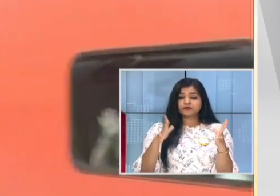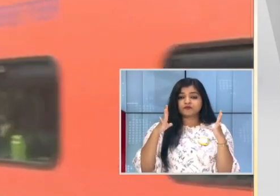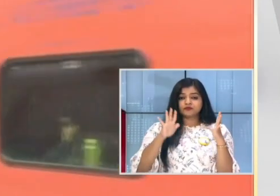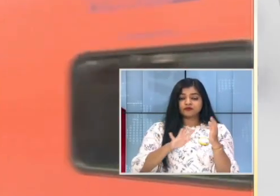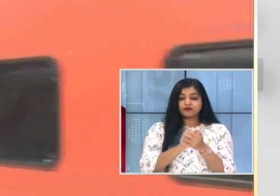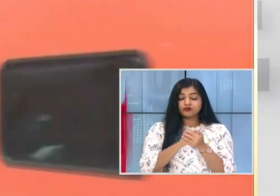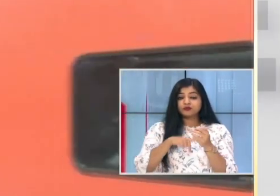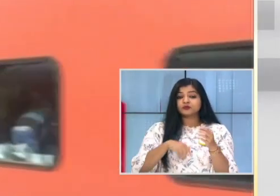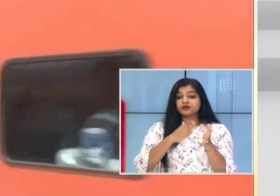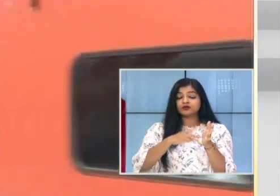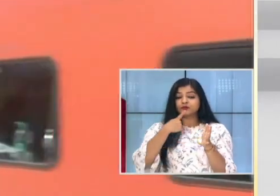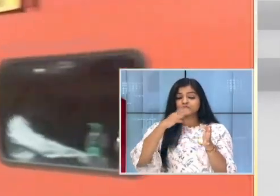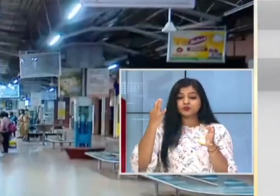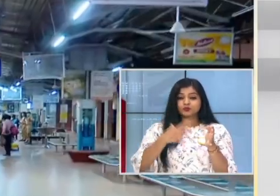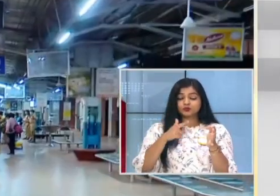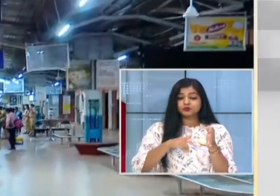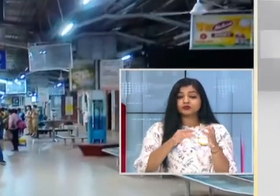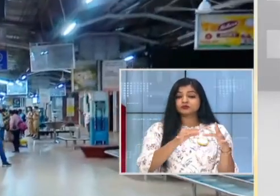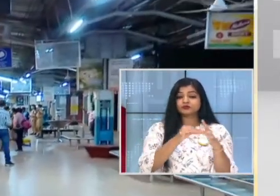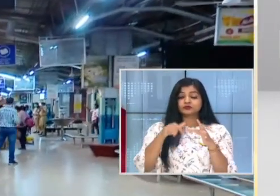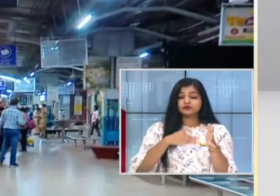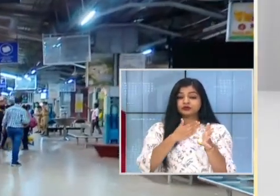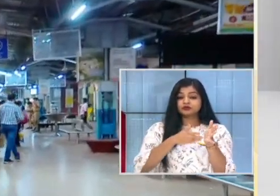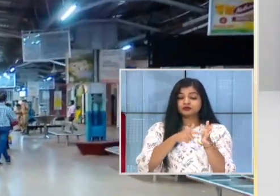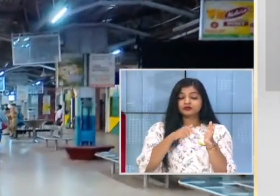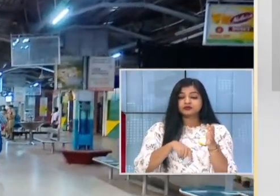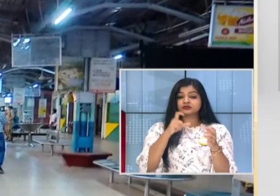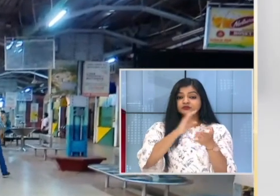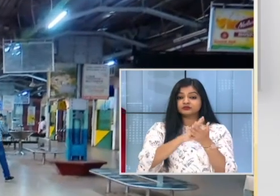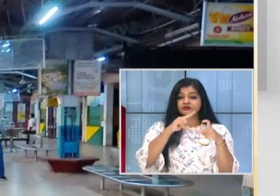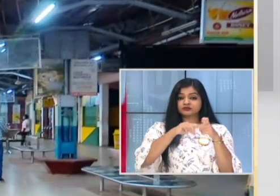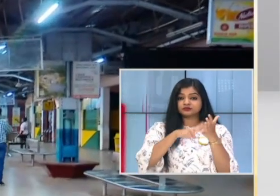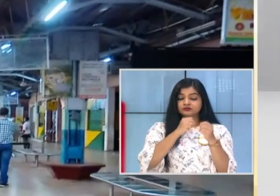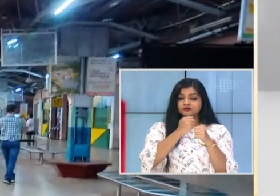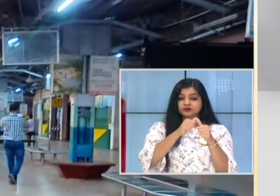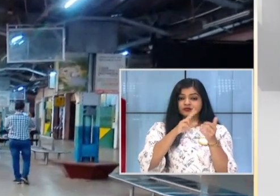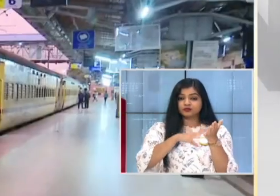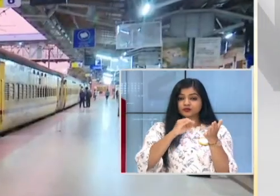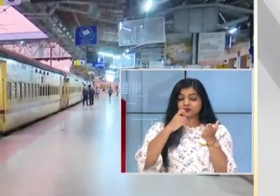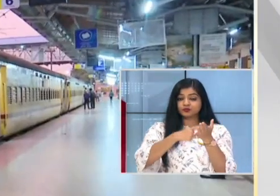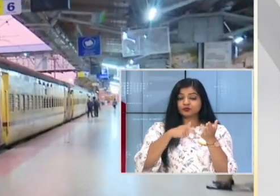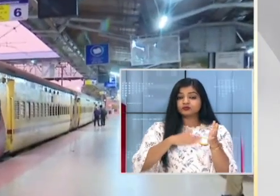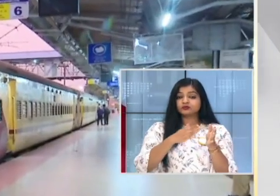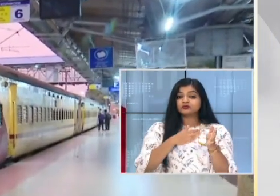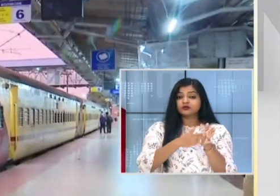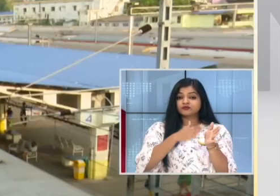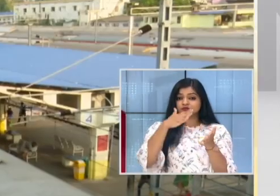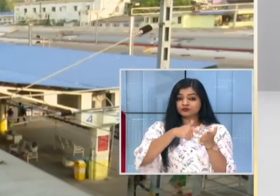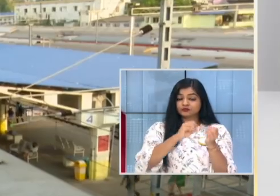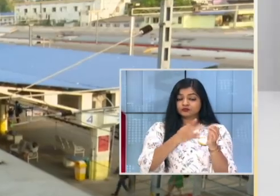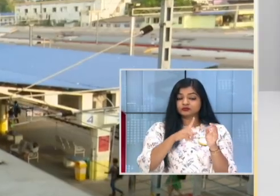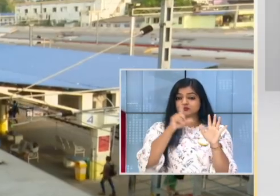രാത്രി 7:45 ചെങ്ങന്നൂർ സ്റ്റേഷനിൽ നിന്നും ചെന്നൈയിലേക്കായിരിക്കും ഈ ട്രെയിൻ യാത്ര നടത്തുക. ആളുകൾക്ക്